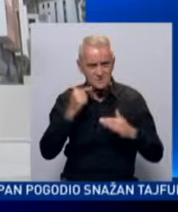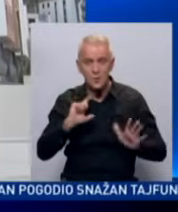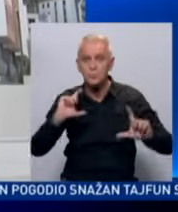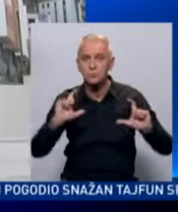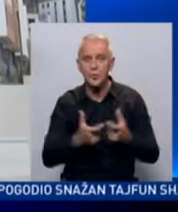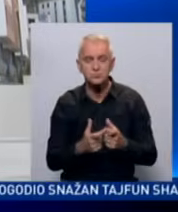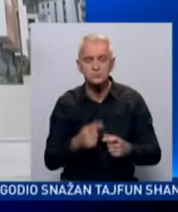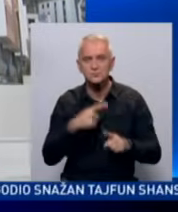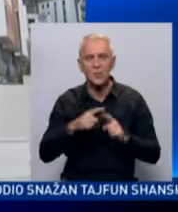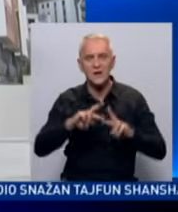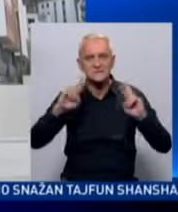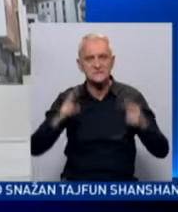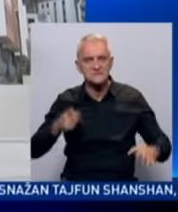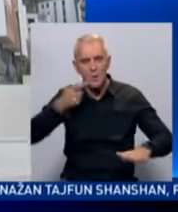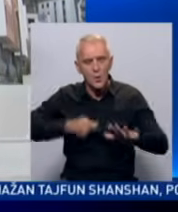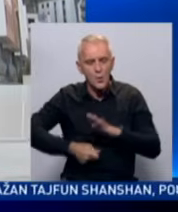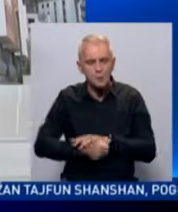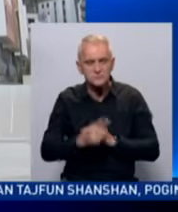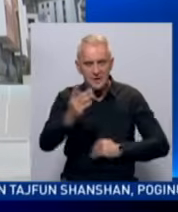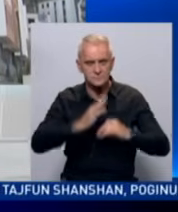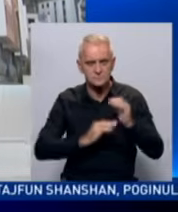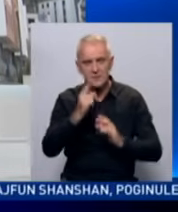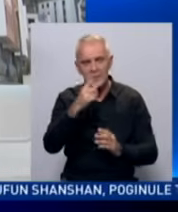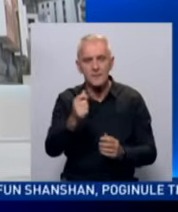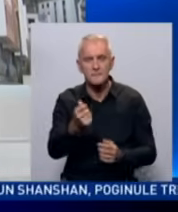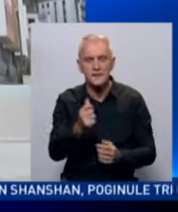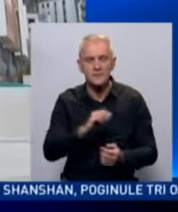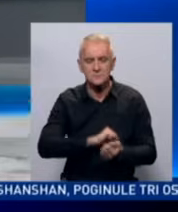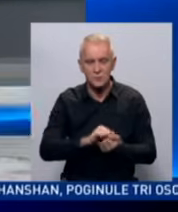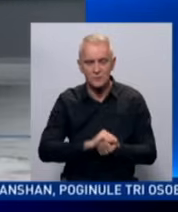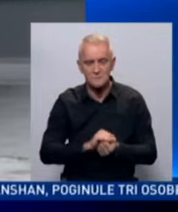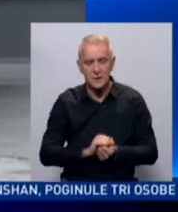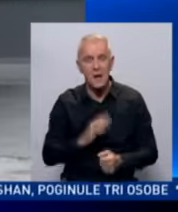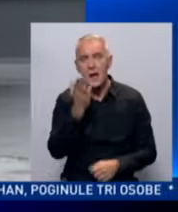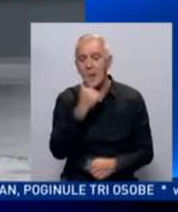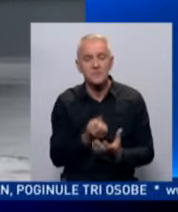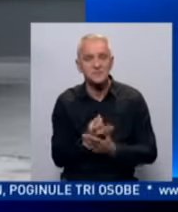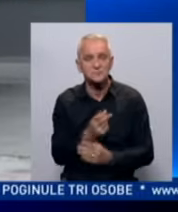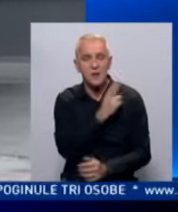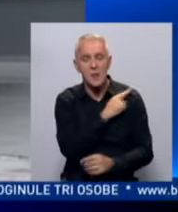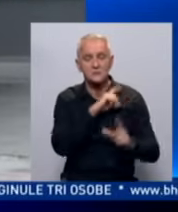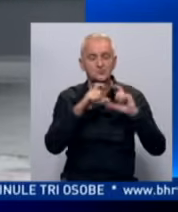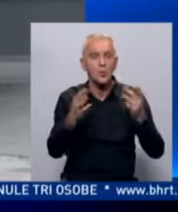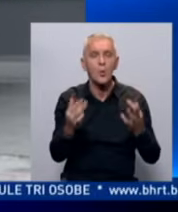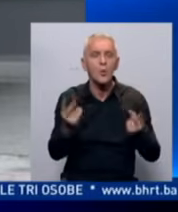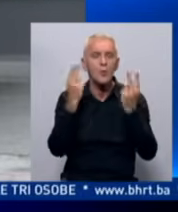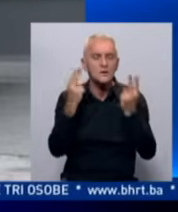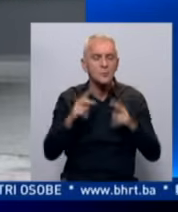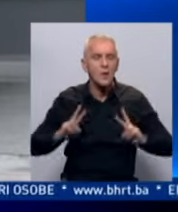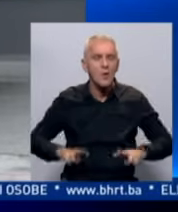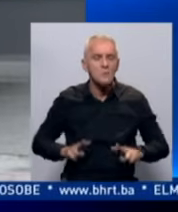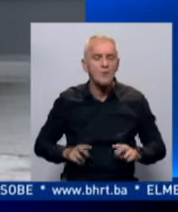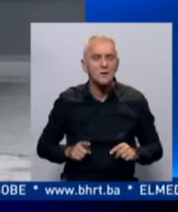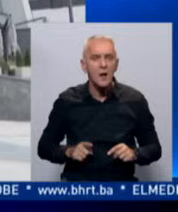predmetu sistemske korupcije u sektoru gradnje i pranja novca. Nema informacija nadležnih institucija o kojoj vrijednosti imovine se radi, dok